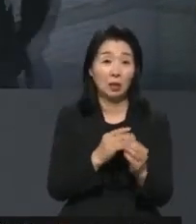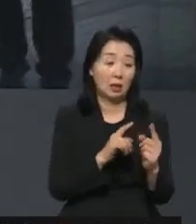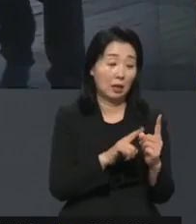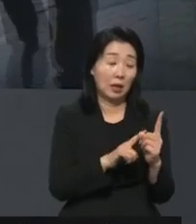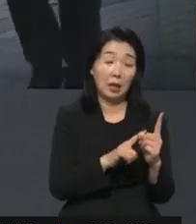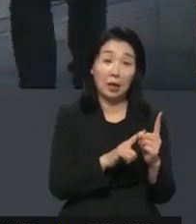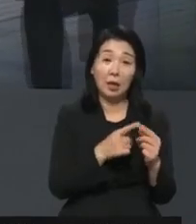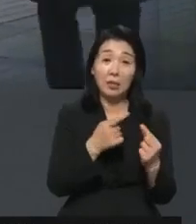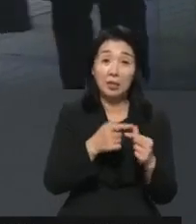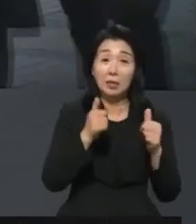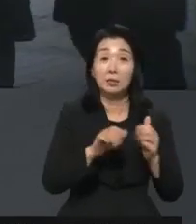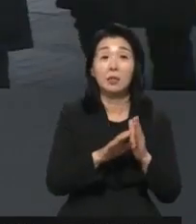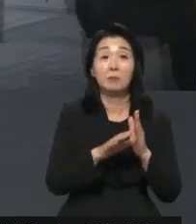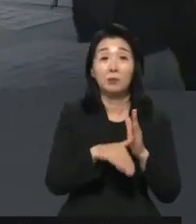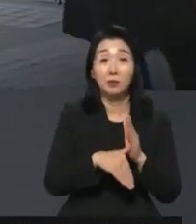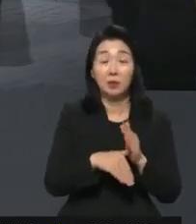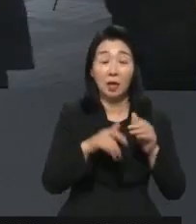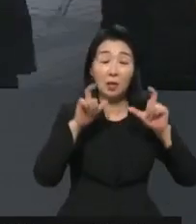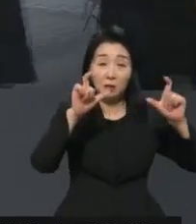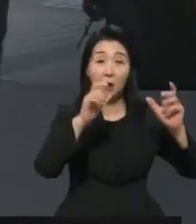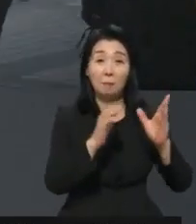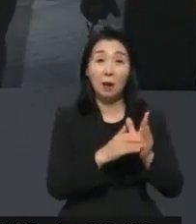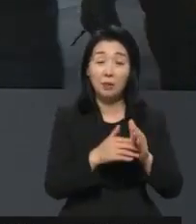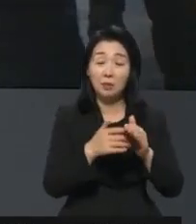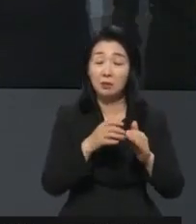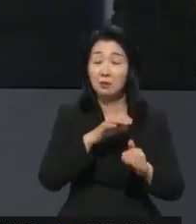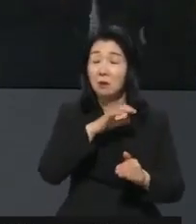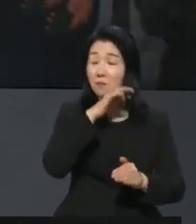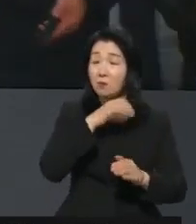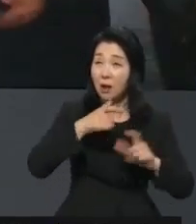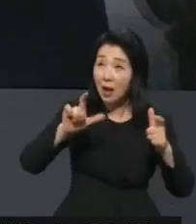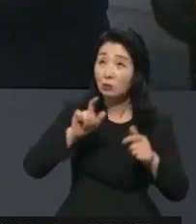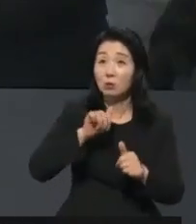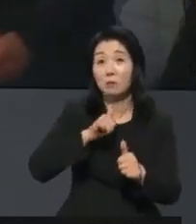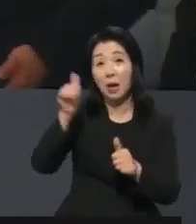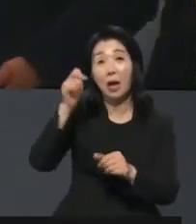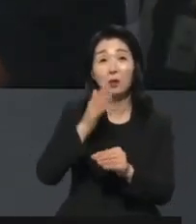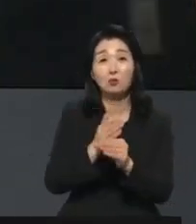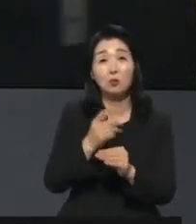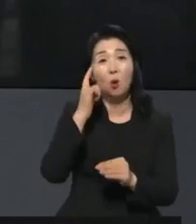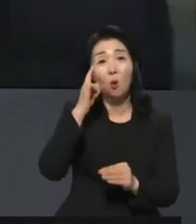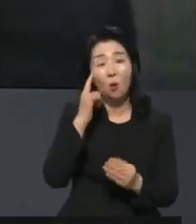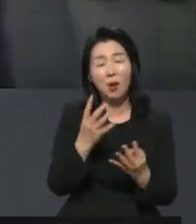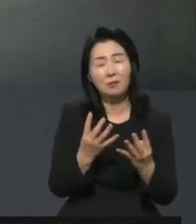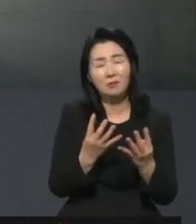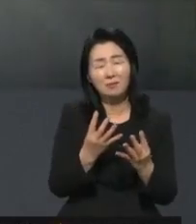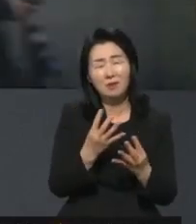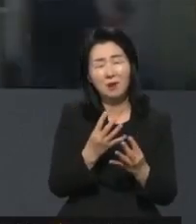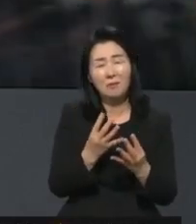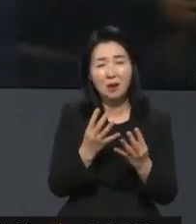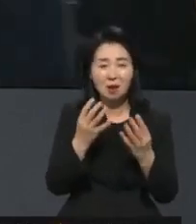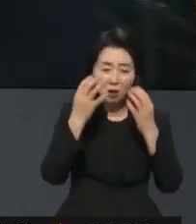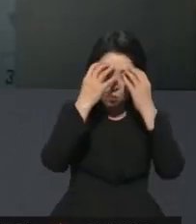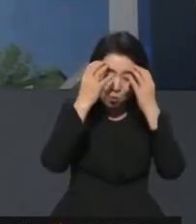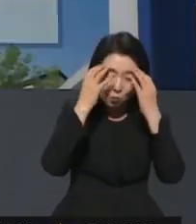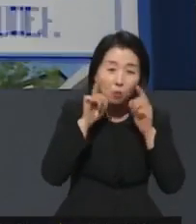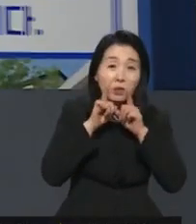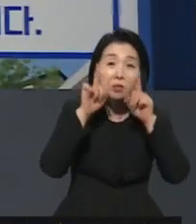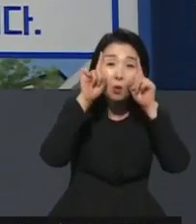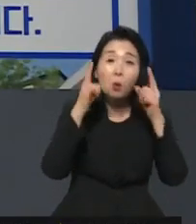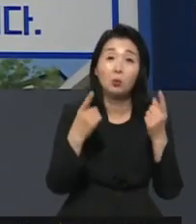실형을 선고받고 항소심 과정에 있는데요. 스스로도 이 무간 지옥의 실현이라고 표현한 지금의 상황을